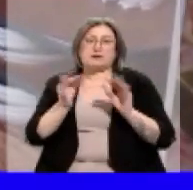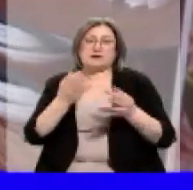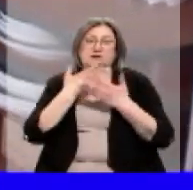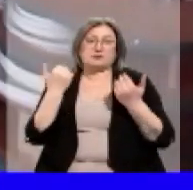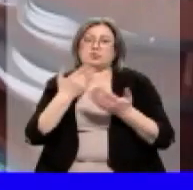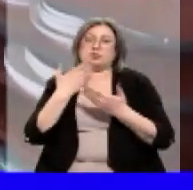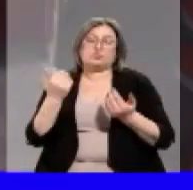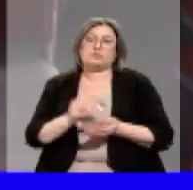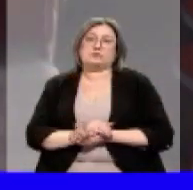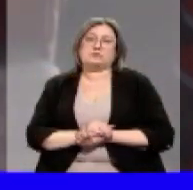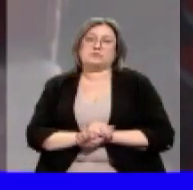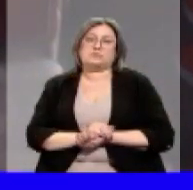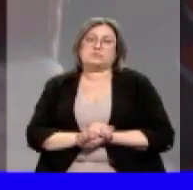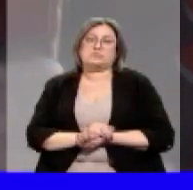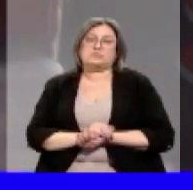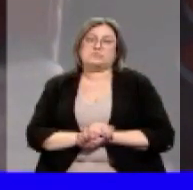нету?